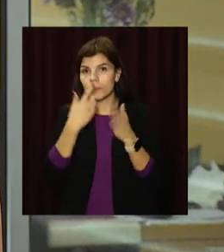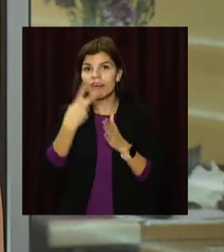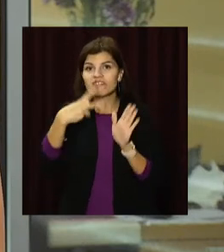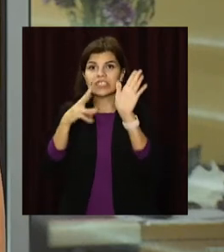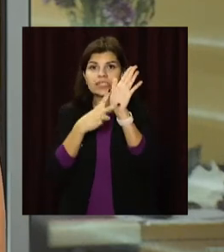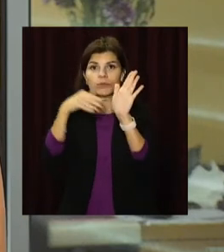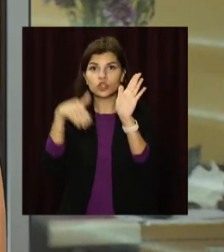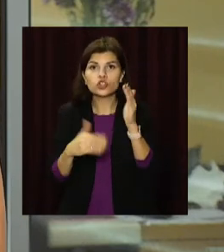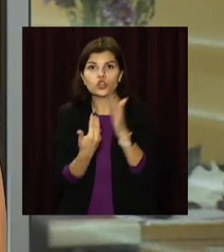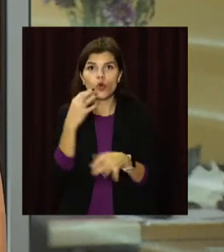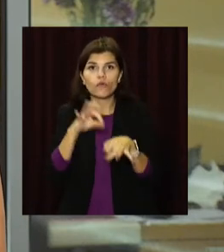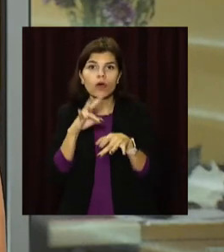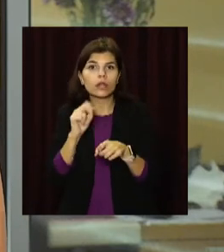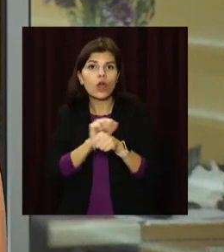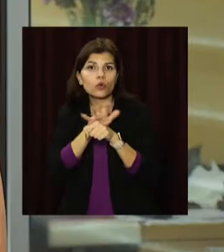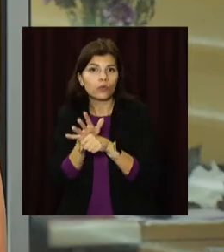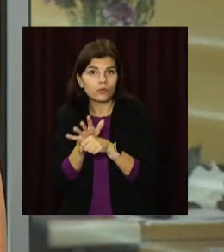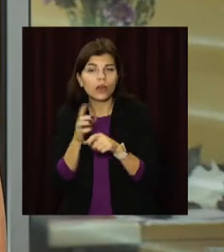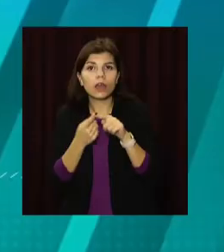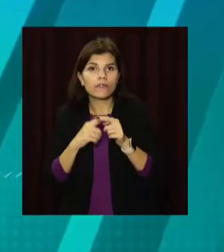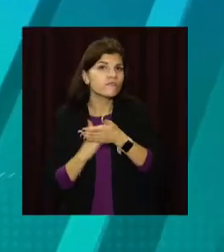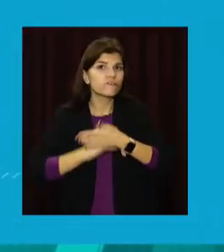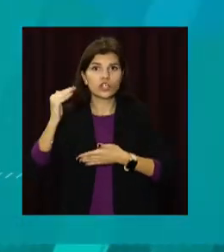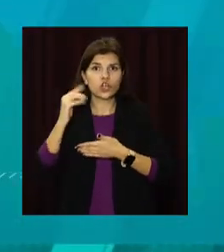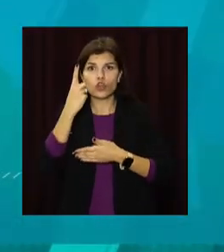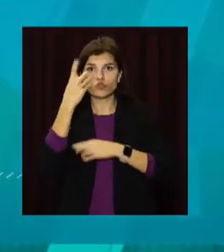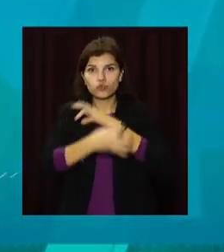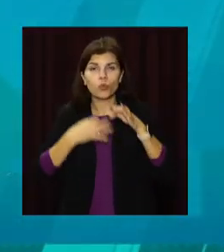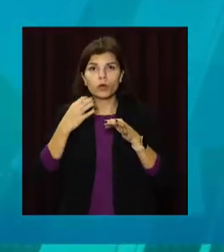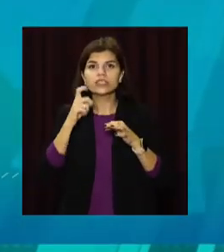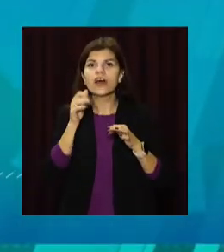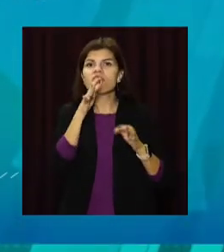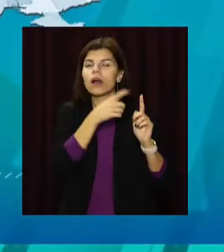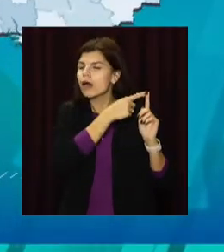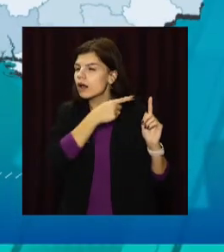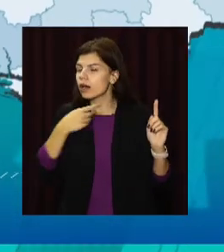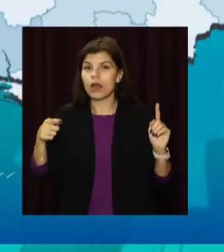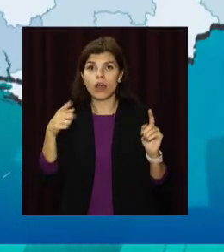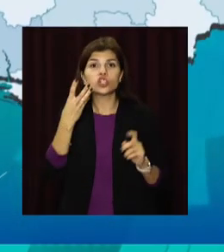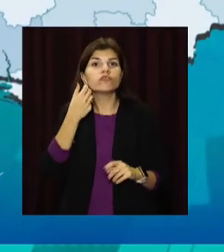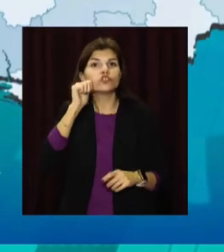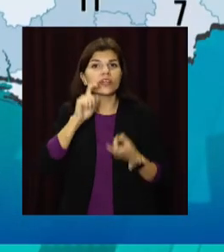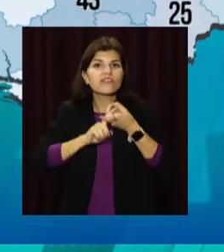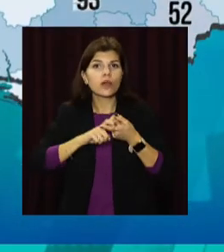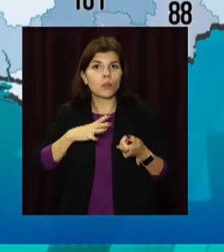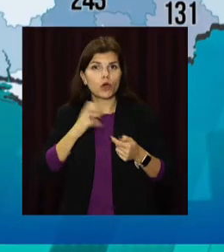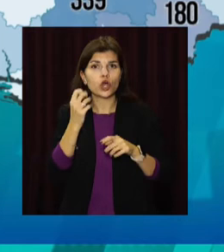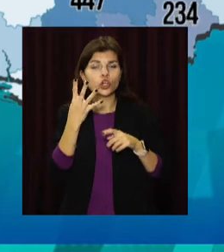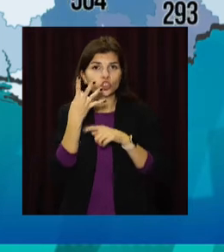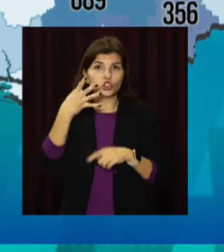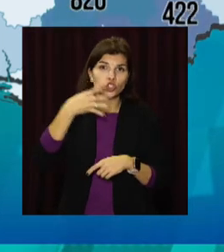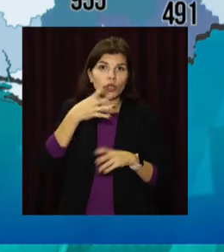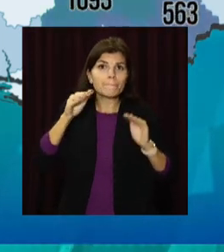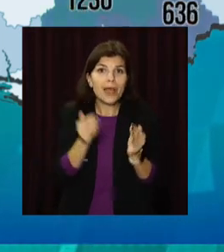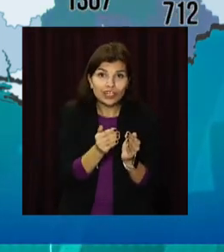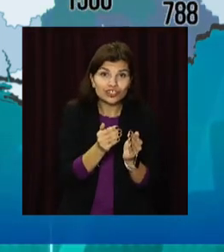27 тисяч нових хворих на коронавірус. Це найвищий добовий показник за весь час пандемії. Ще вчора інфікованих було на 4 тисячі